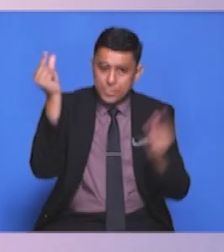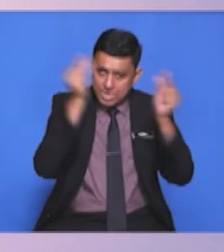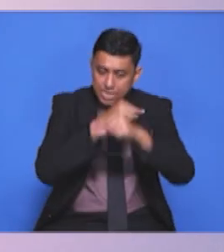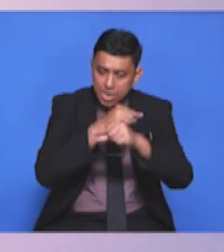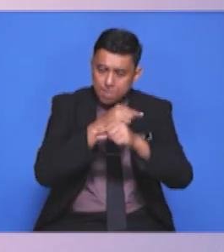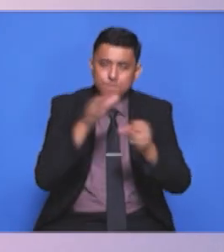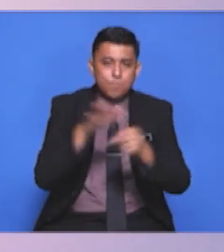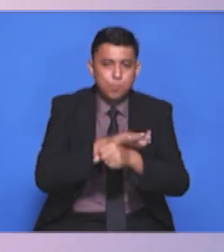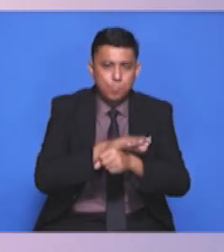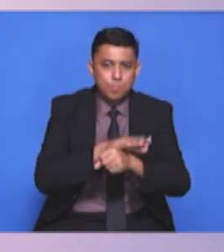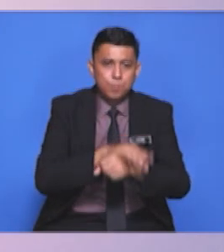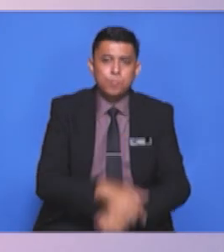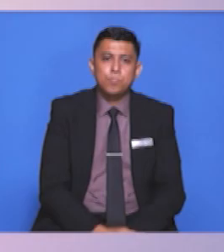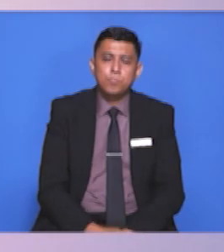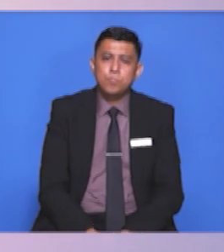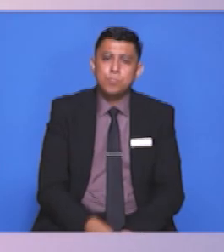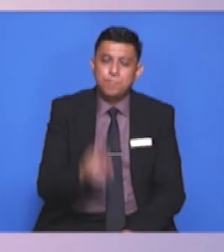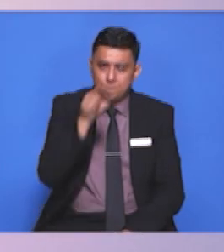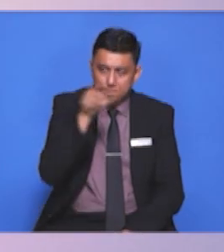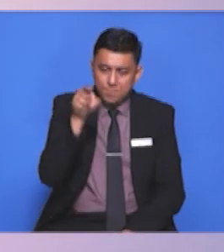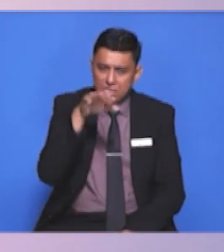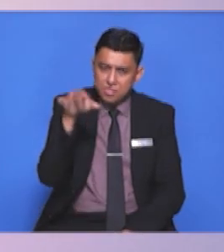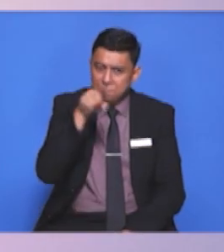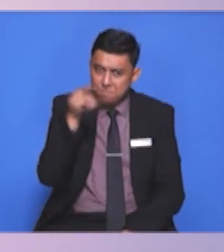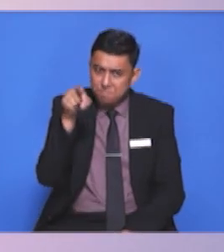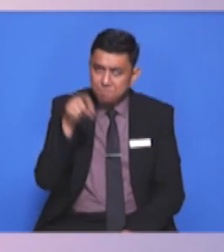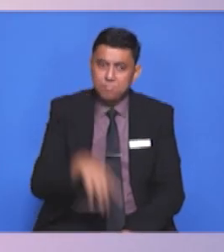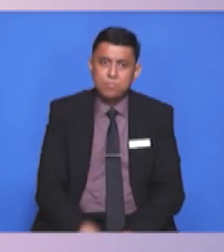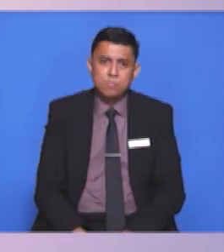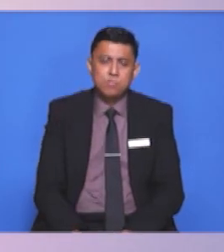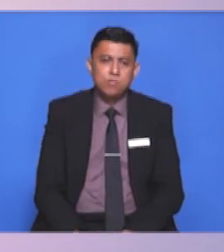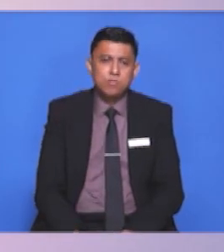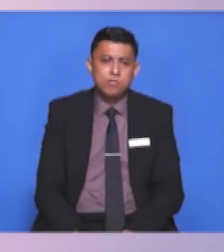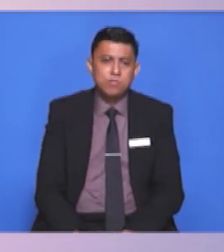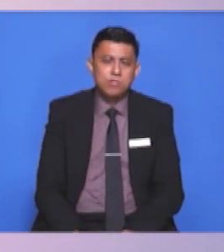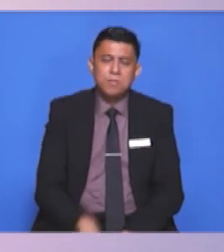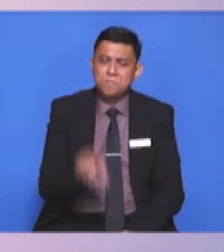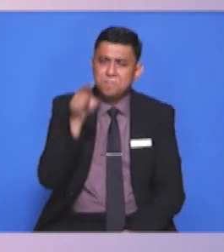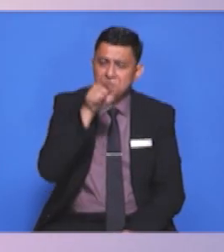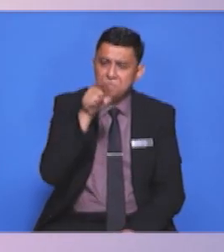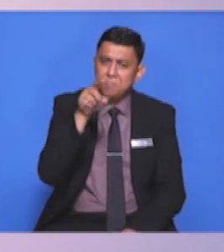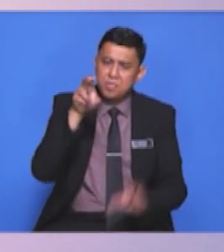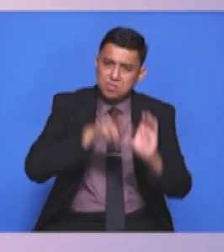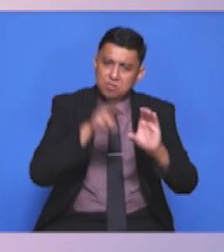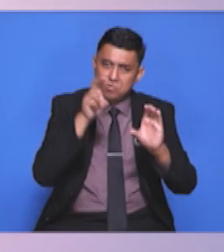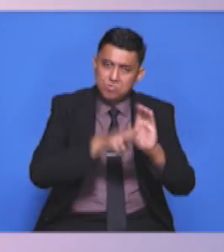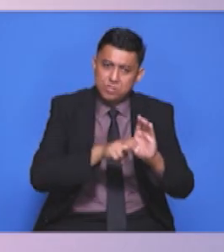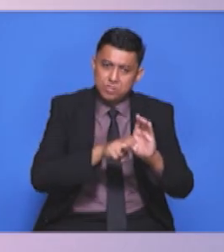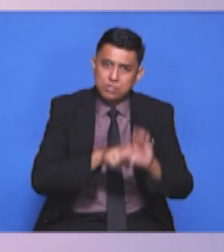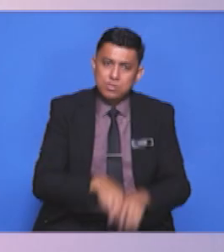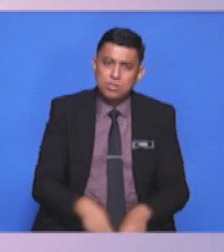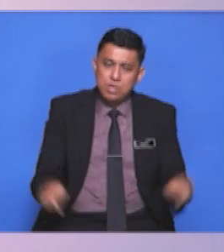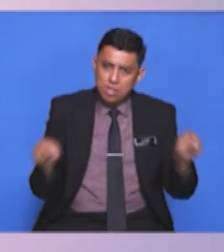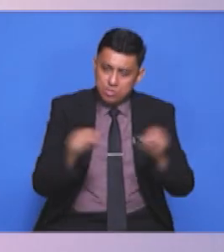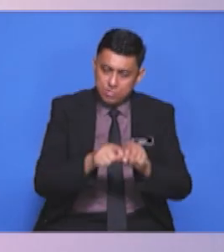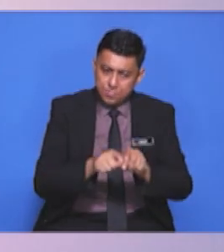diejek dengan menggunakan tandas mpang make ejaan kursi-kursi perlu diejek